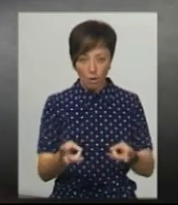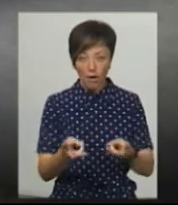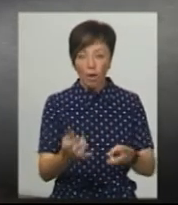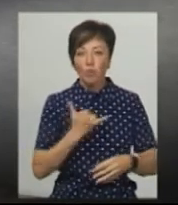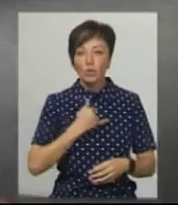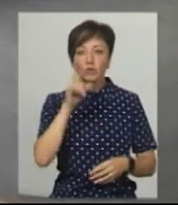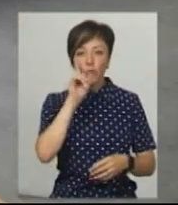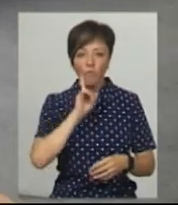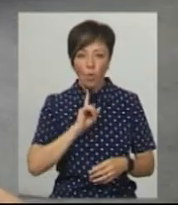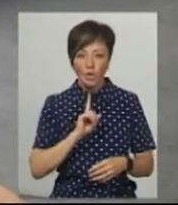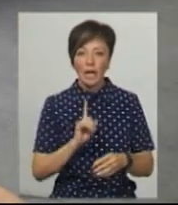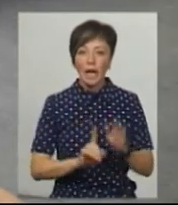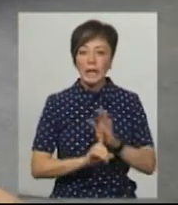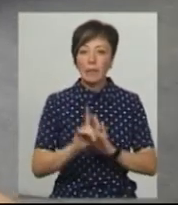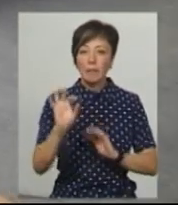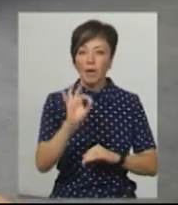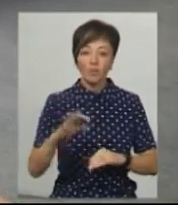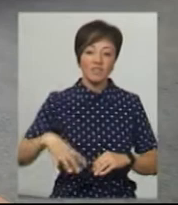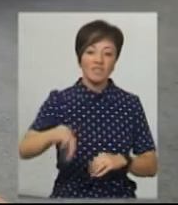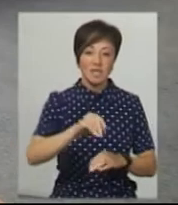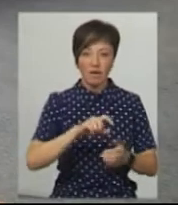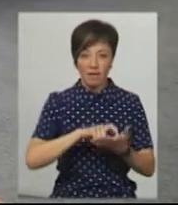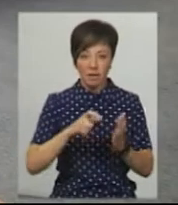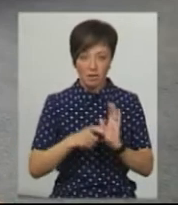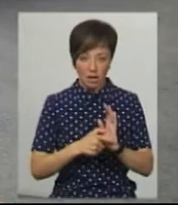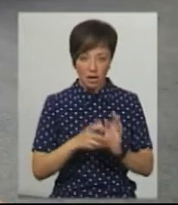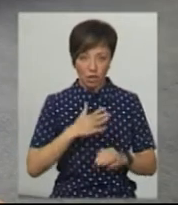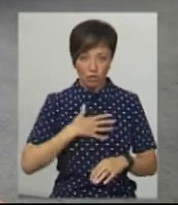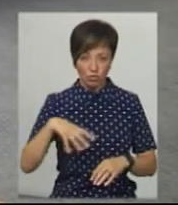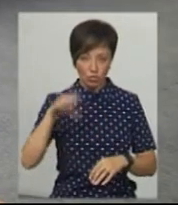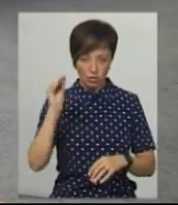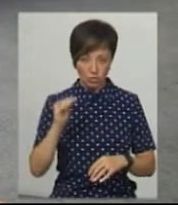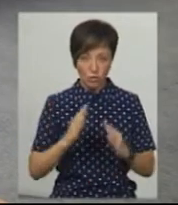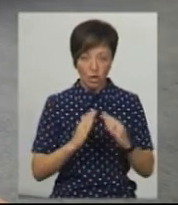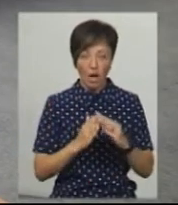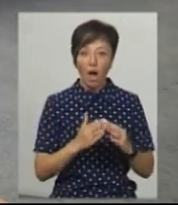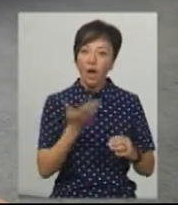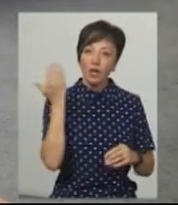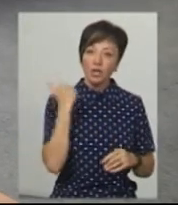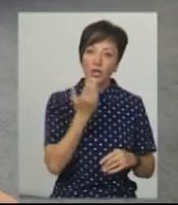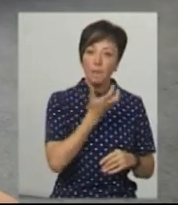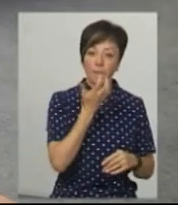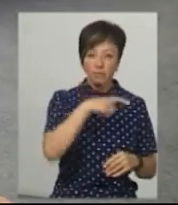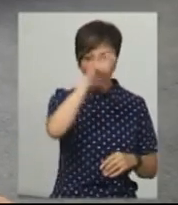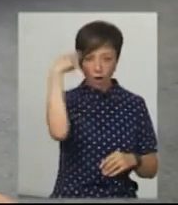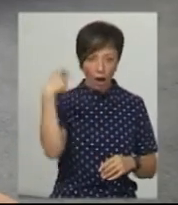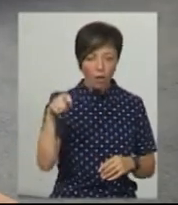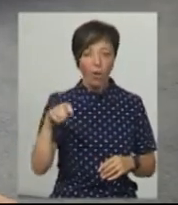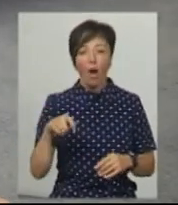зараз комфортна температура у всіх квартирах нашого будинку. Раніше було так, південь був дуже